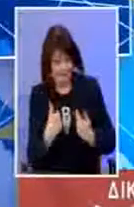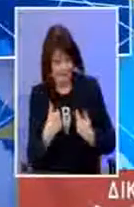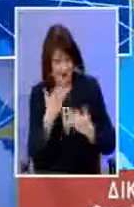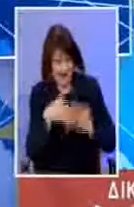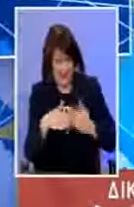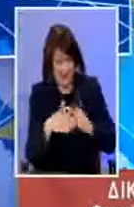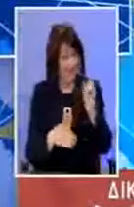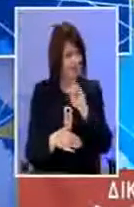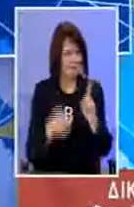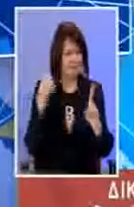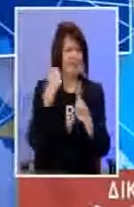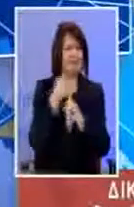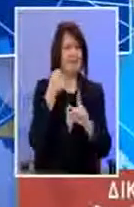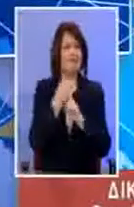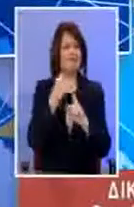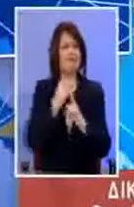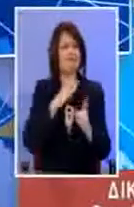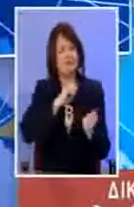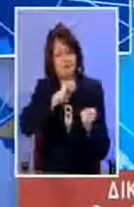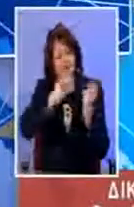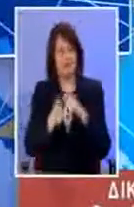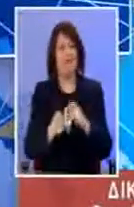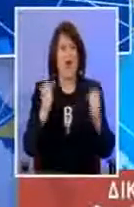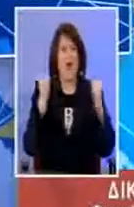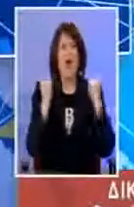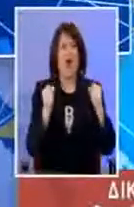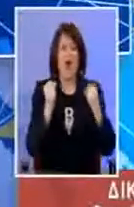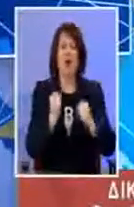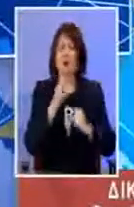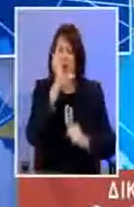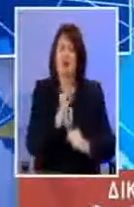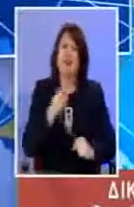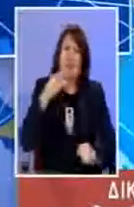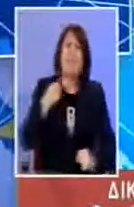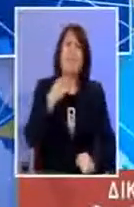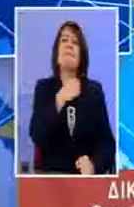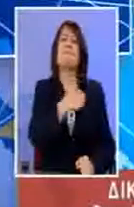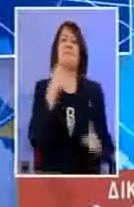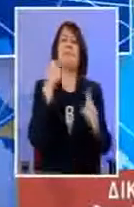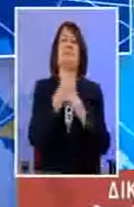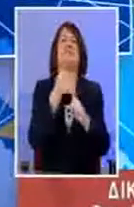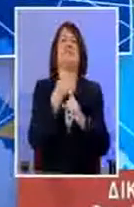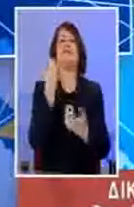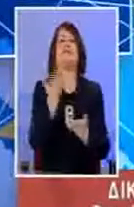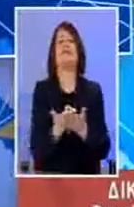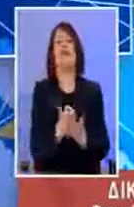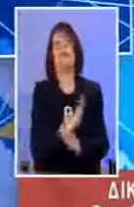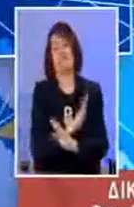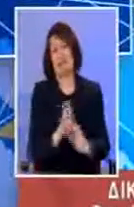Τα άτομα που ήθελαν την αλλαγή βγήκαν έξω ουσιαστικά και διεκδίκησαν